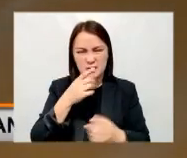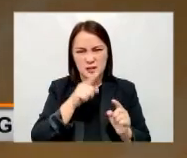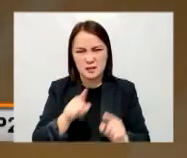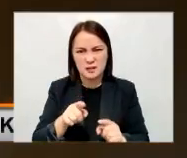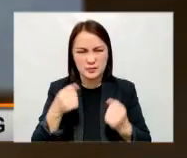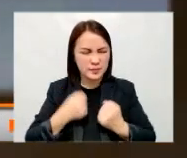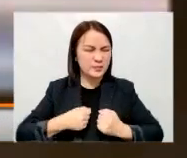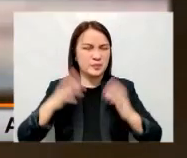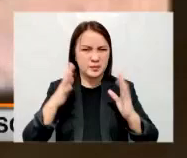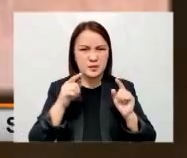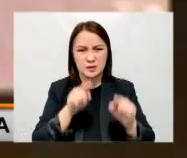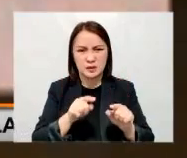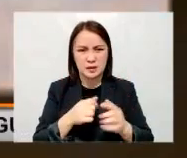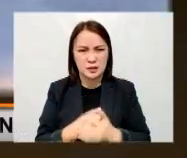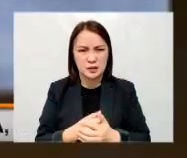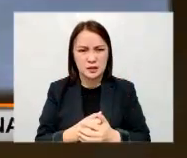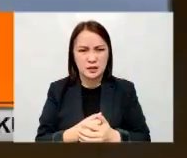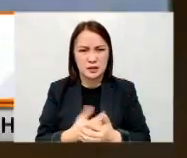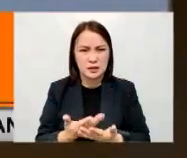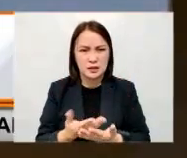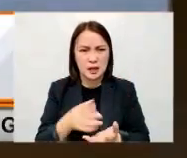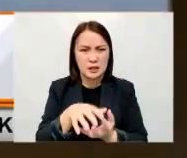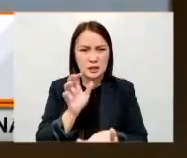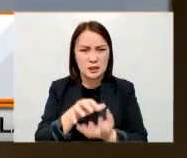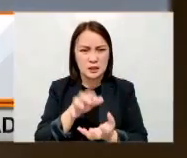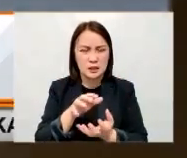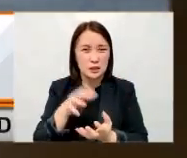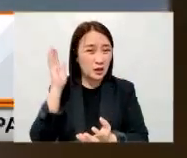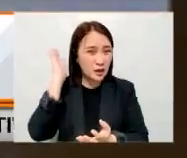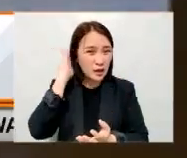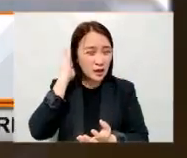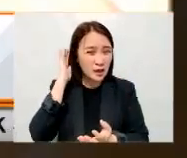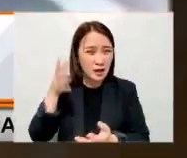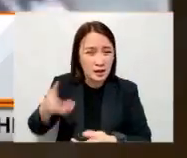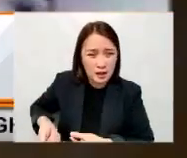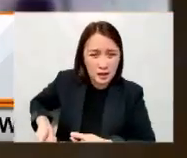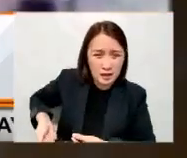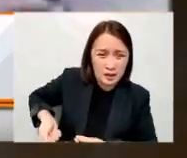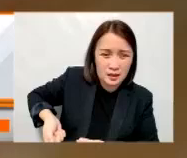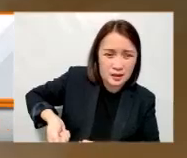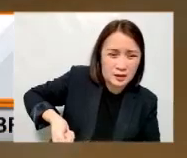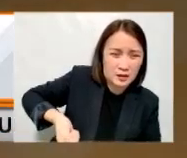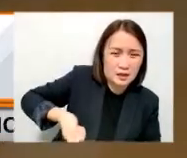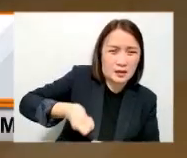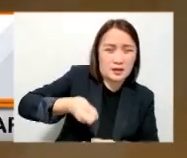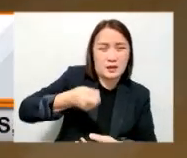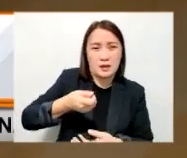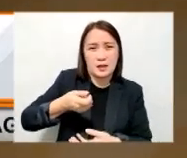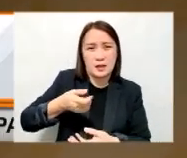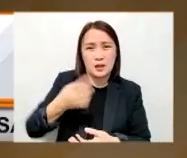San Pablo, Laguna. Kita na nakaladkad ang ulo ng asong ito habang hawak ng angkas ang likod ng mga paa ng aso.